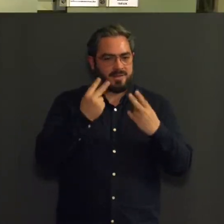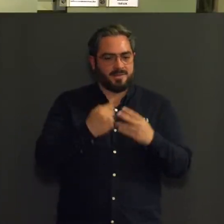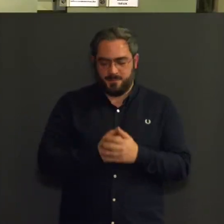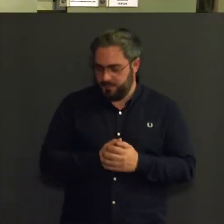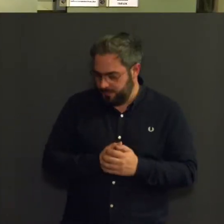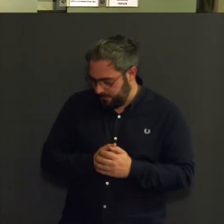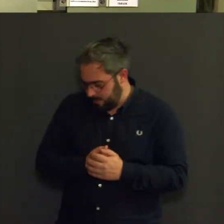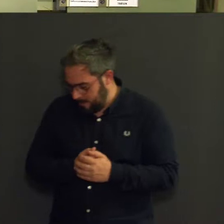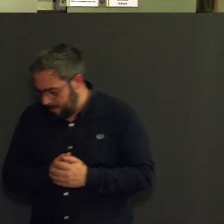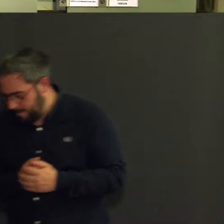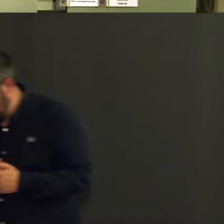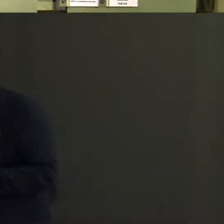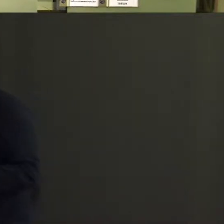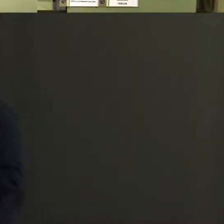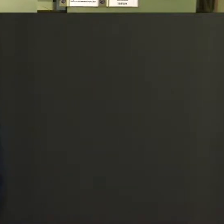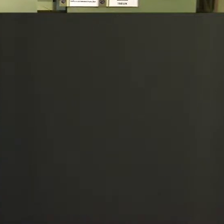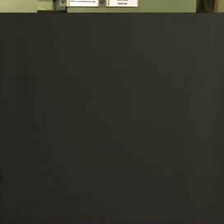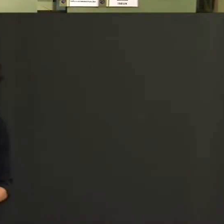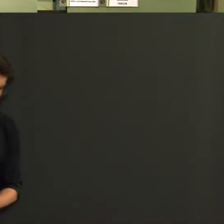attention.